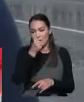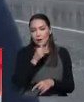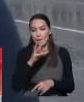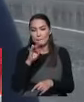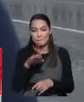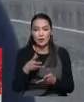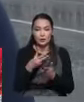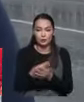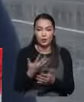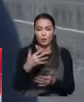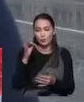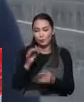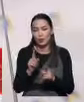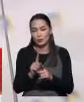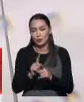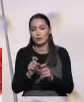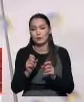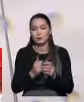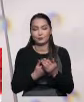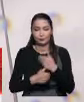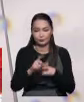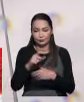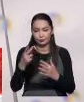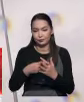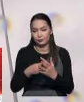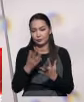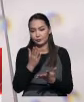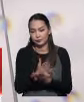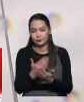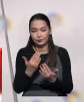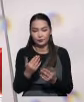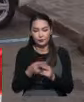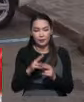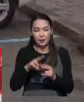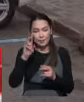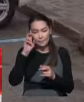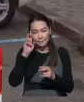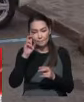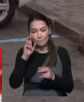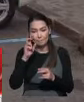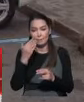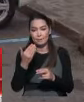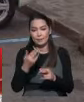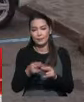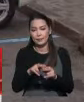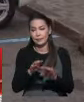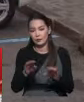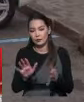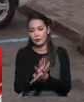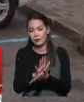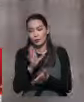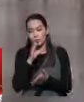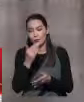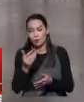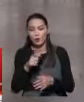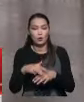аптада 50% жеңілдік қарастырылған. Айта кетейік, көлікті үйіңіздің ауласына ғана тегін қоя аласыз. Ол үшін astanapark.kz сайтының тұрғындар